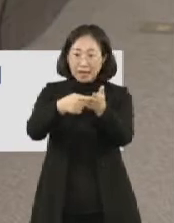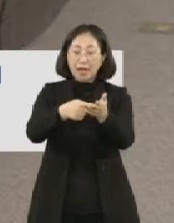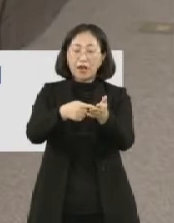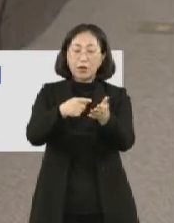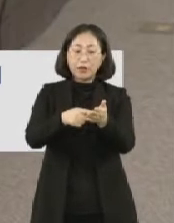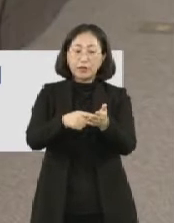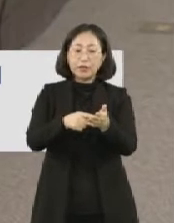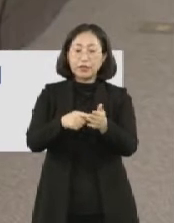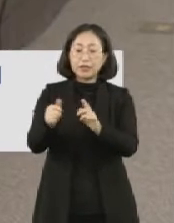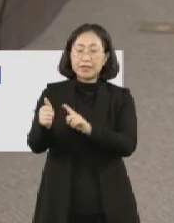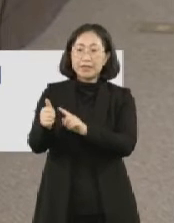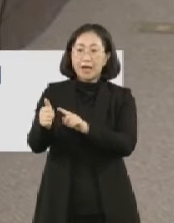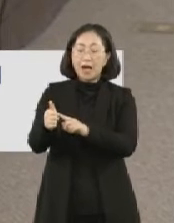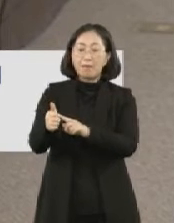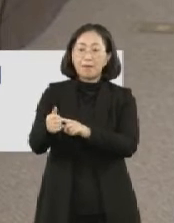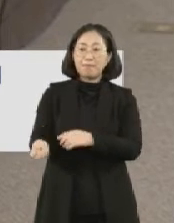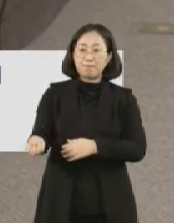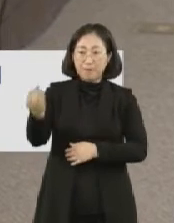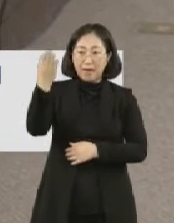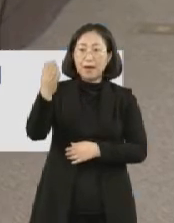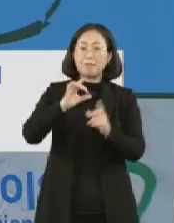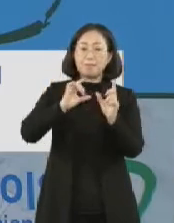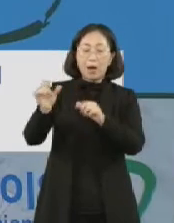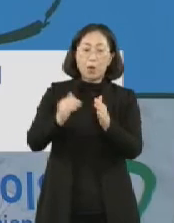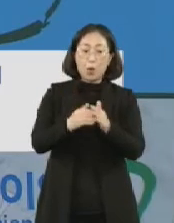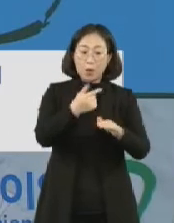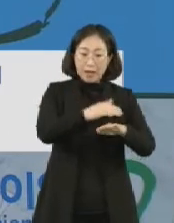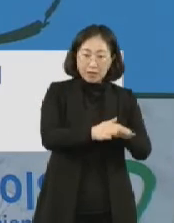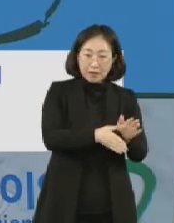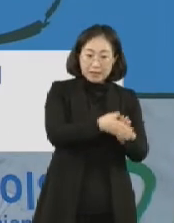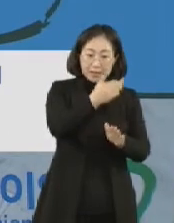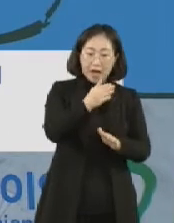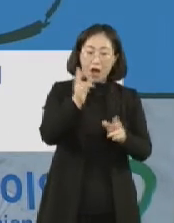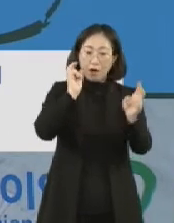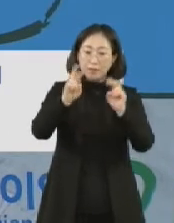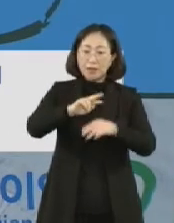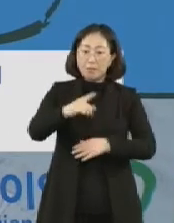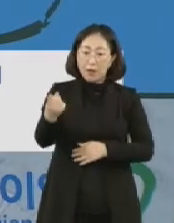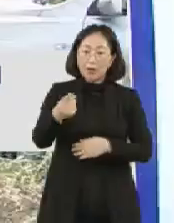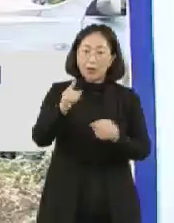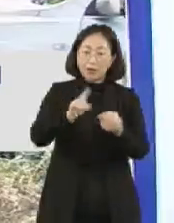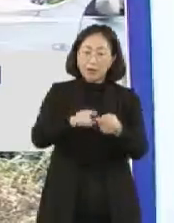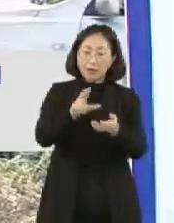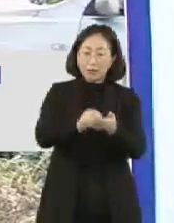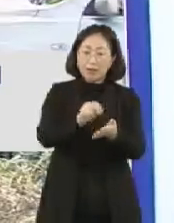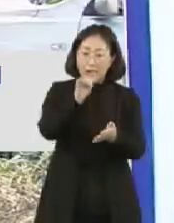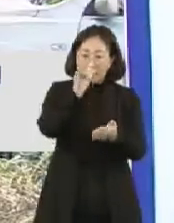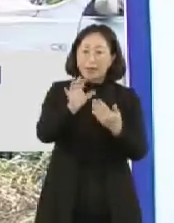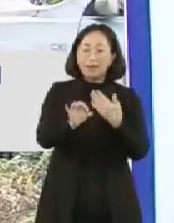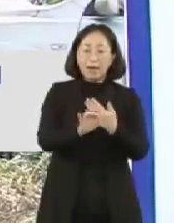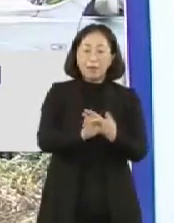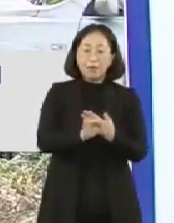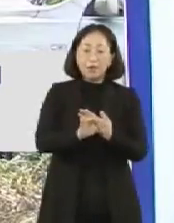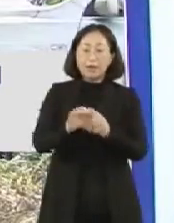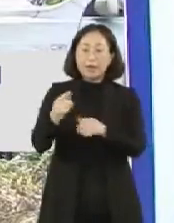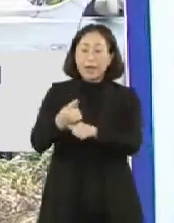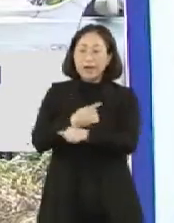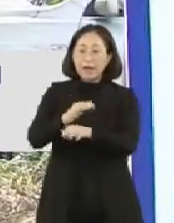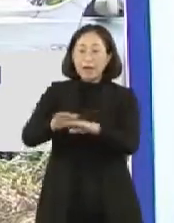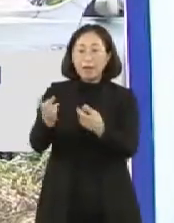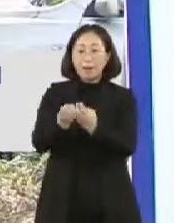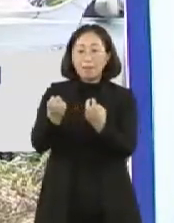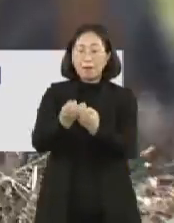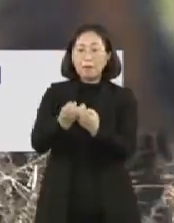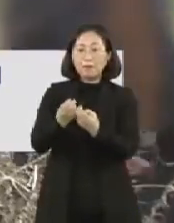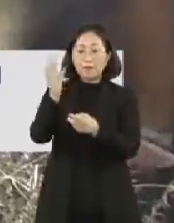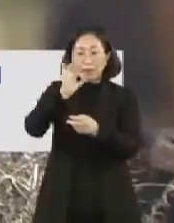원고 일부 승소 판결을 내렸으며 대전시가 업체 측 변경 안 에 문제가 있다고 봤다면 다른 보안 책을 찾도록